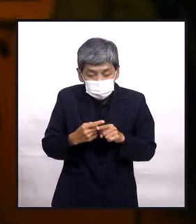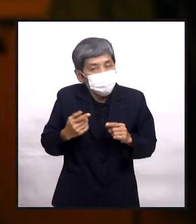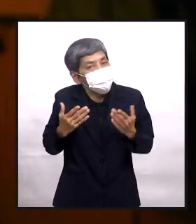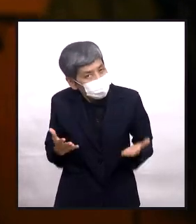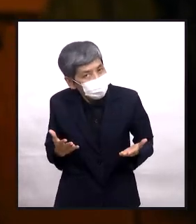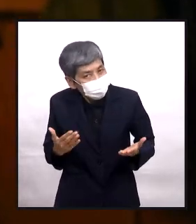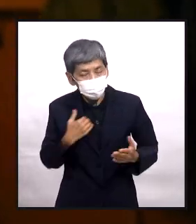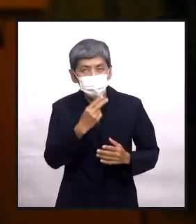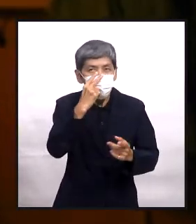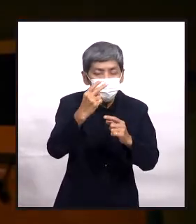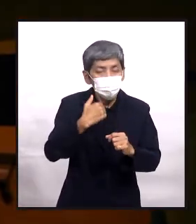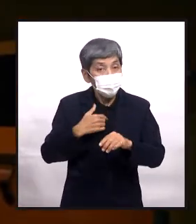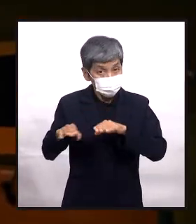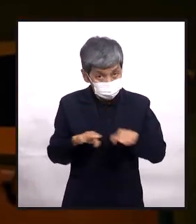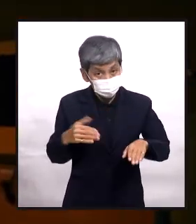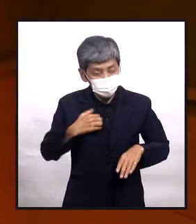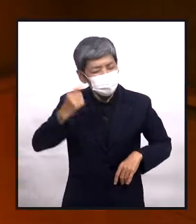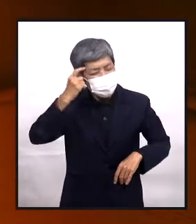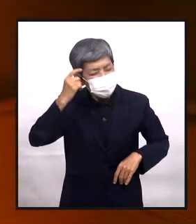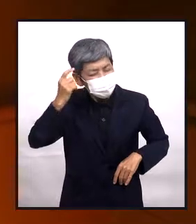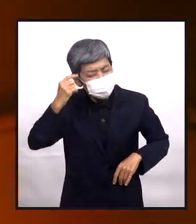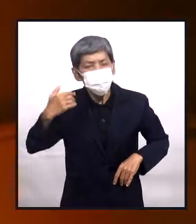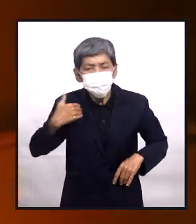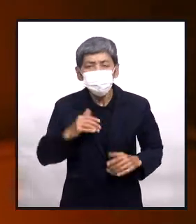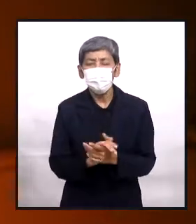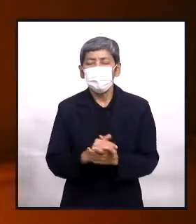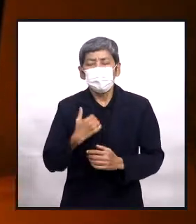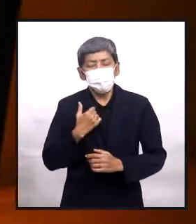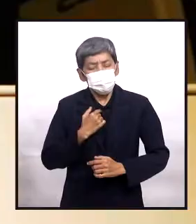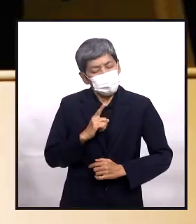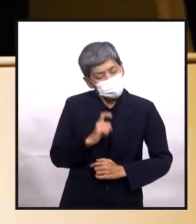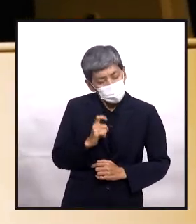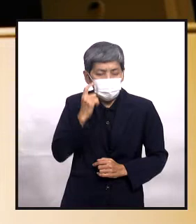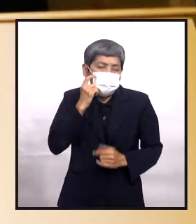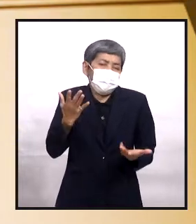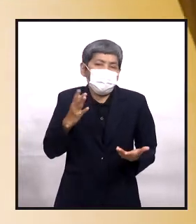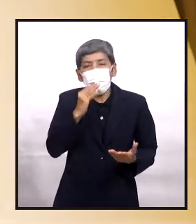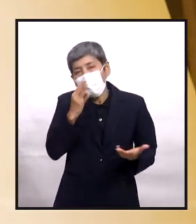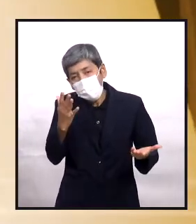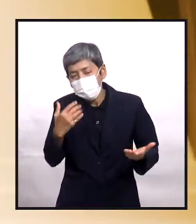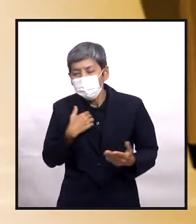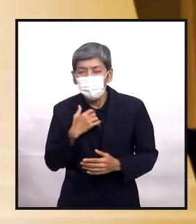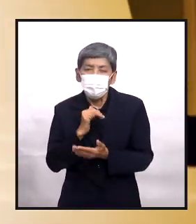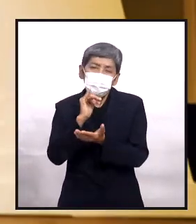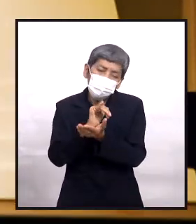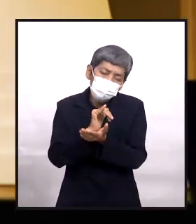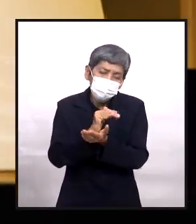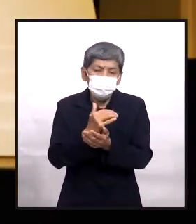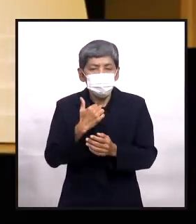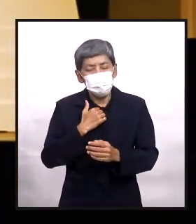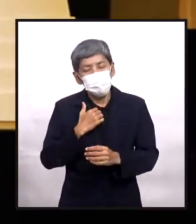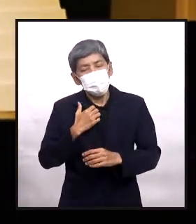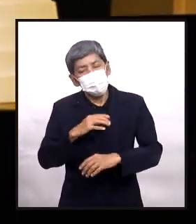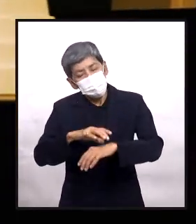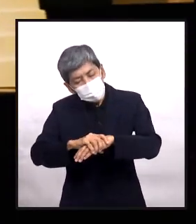งมันหนีไม่ออกแบบเนี้ยคุณเตรียมความพร้อมหรือยังที่แบบจะสั่งเสียไว้ก่อนล่วงหน้าเผื่อพูดไม่ได้อยากจะนอนห้องไหนอยากจะ